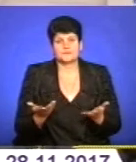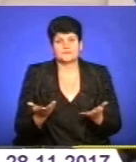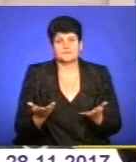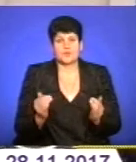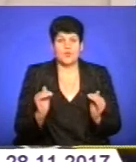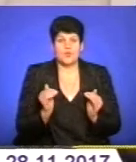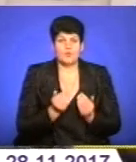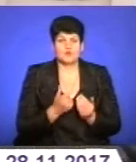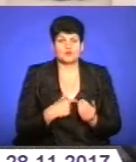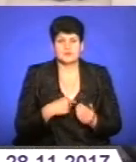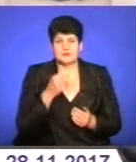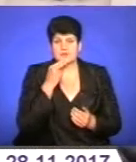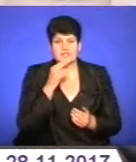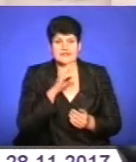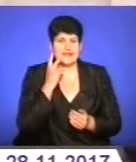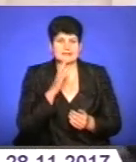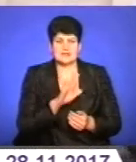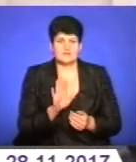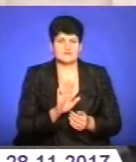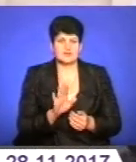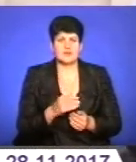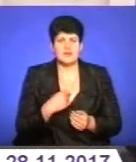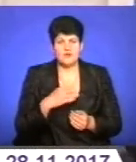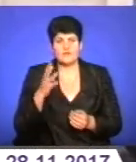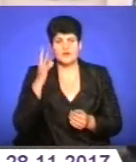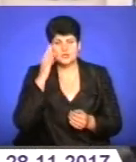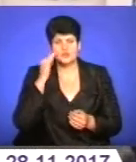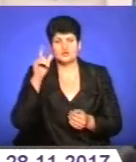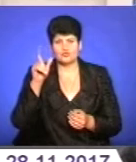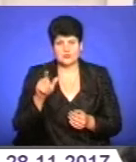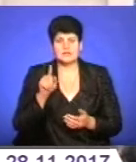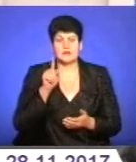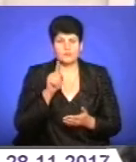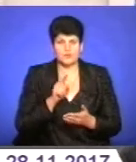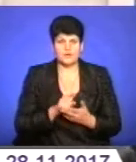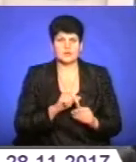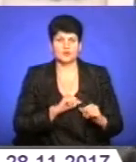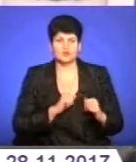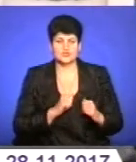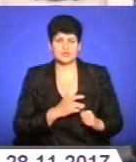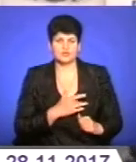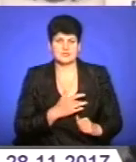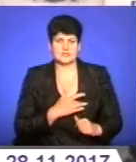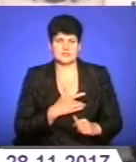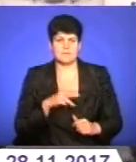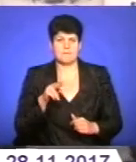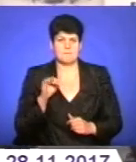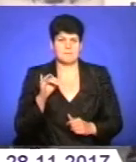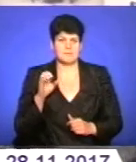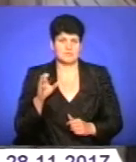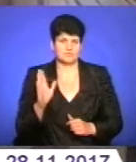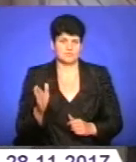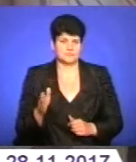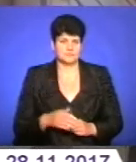чи обмежую себе в їжі? Не завжди. Я рахую, що людина повинна духу, душею і серцем постити. Це сам